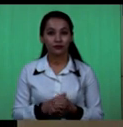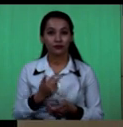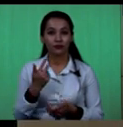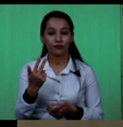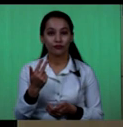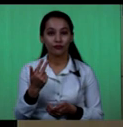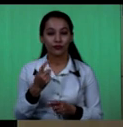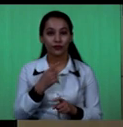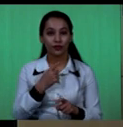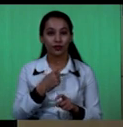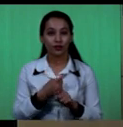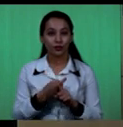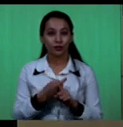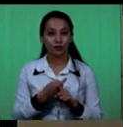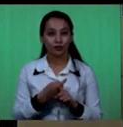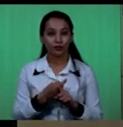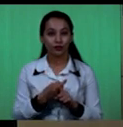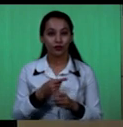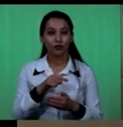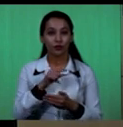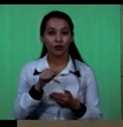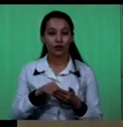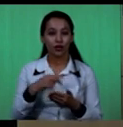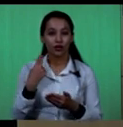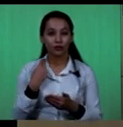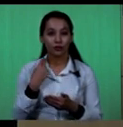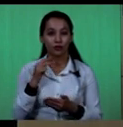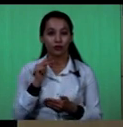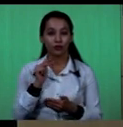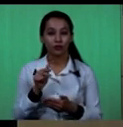3-chi tenglamamizda esa noma'lum son